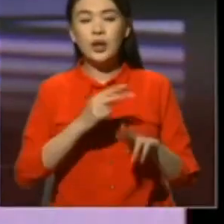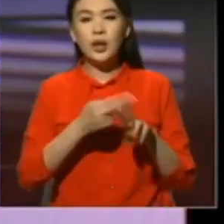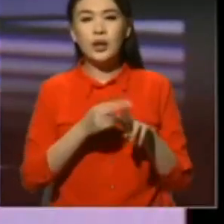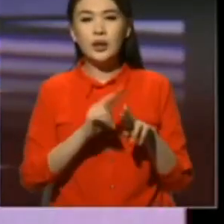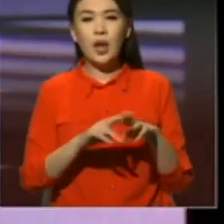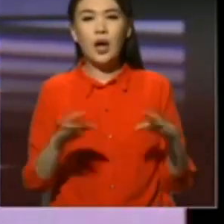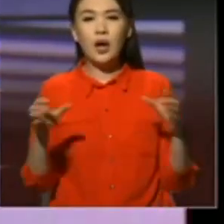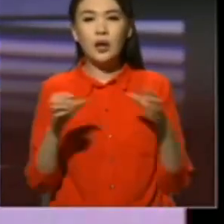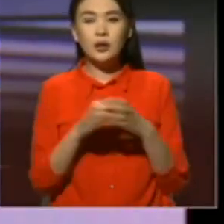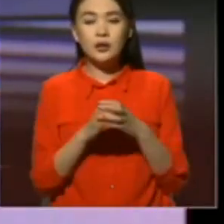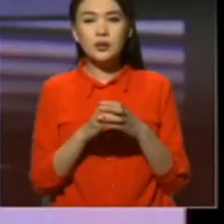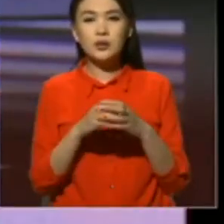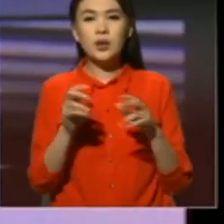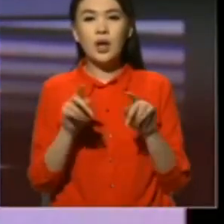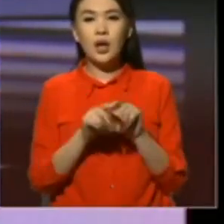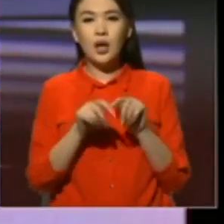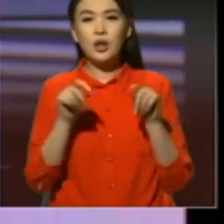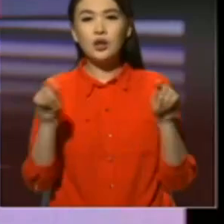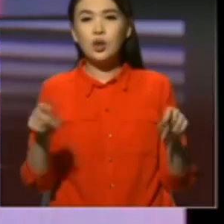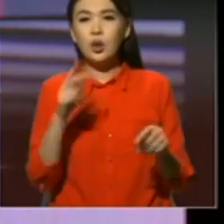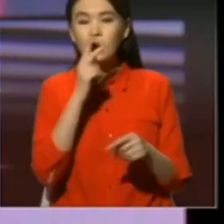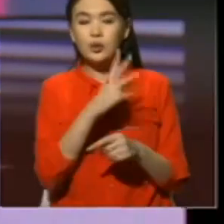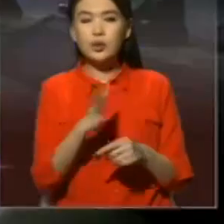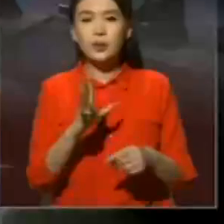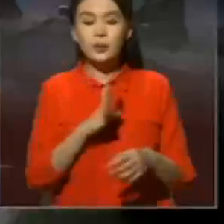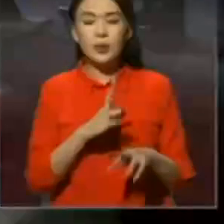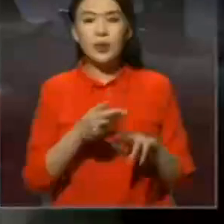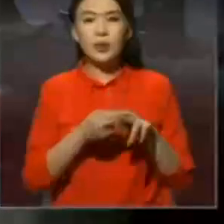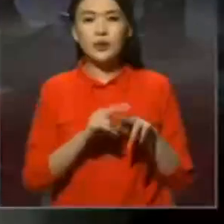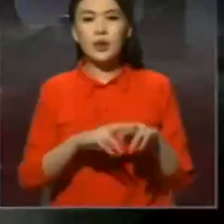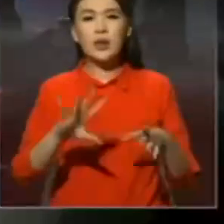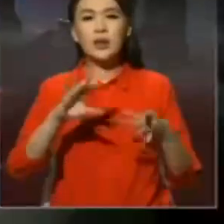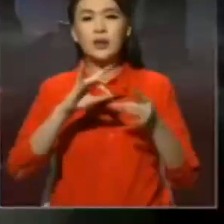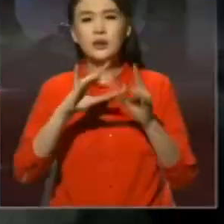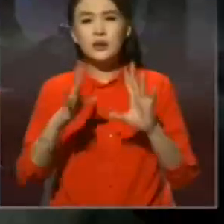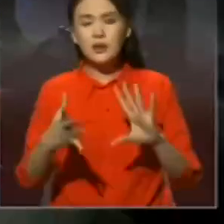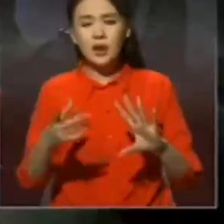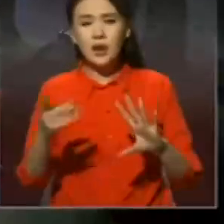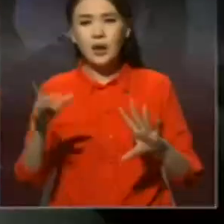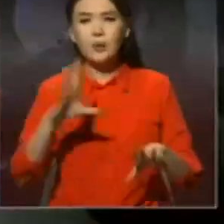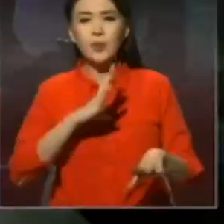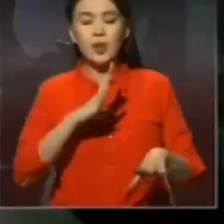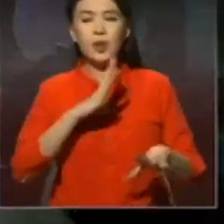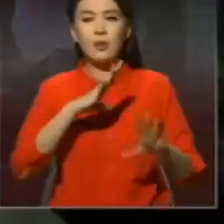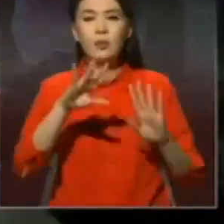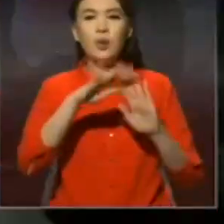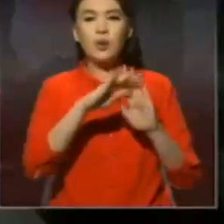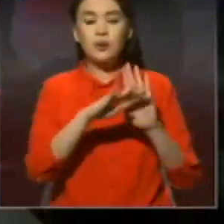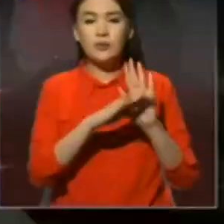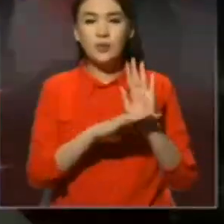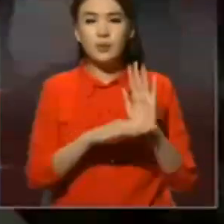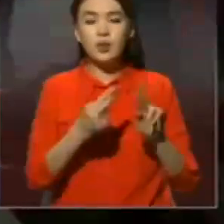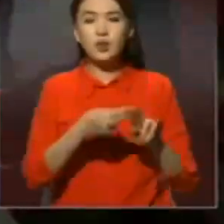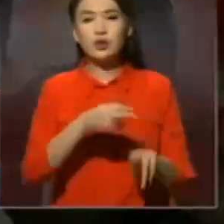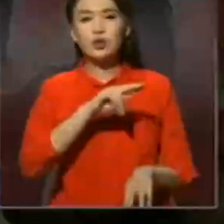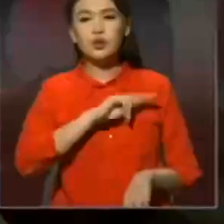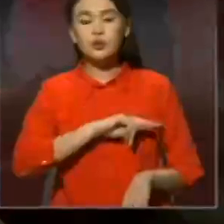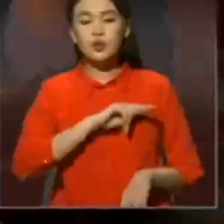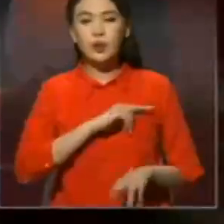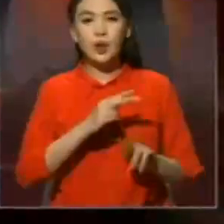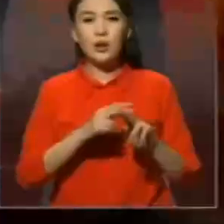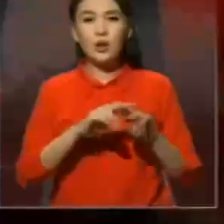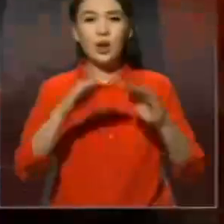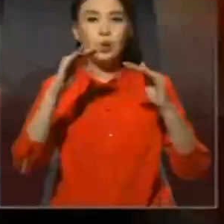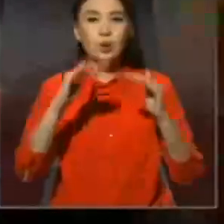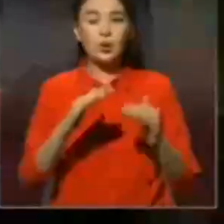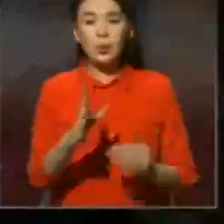алаңда ашылық ететін сияқты. Не істеп жатқанын, әлеуметтік желі болсын, басқа да бір платформаларда насихаттау жұмыстары сәл-пәл